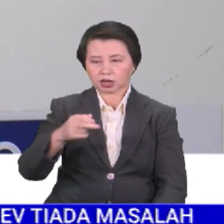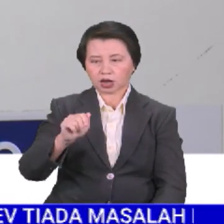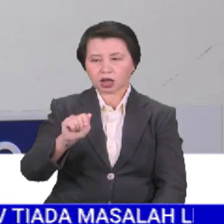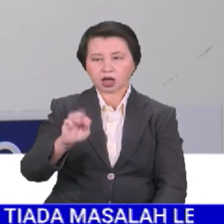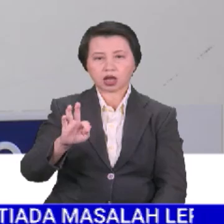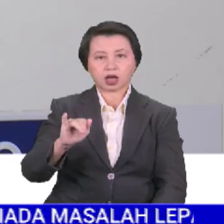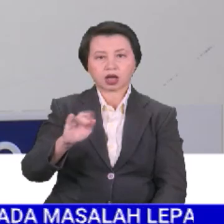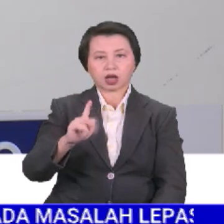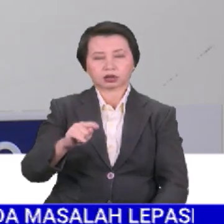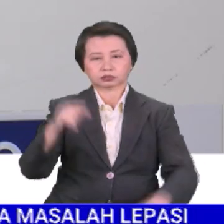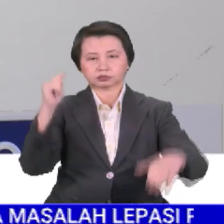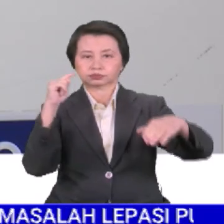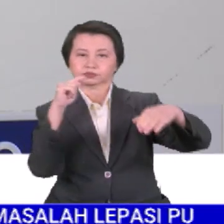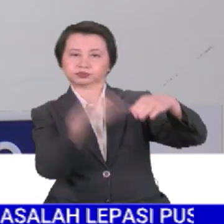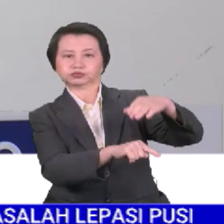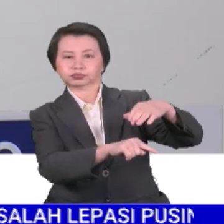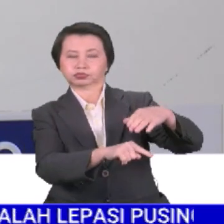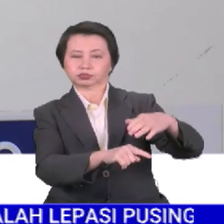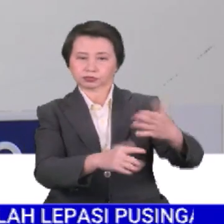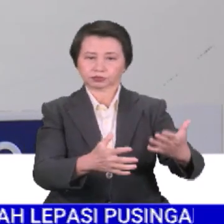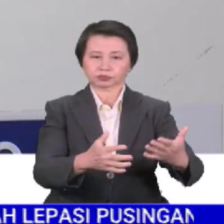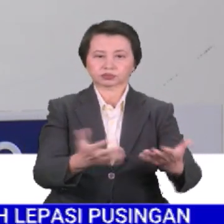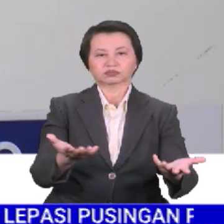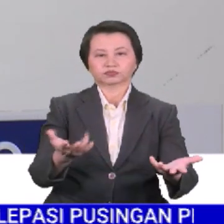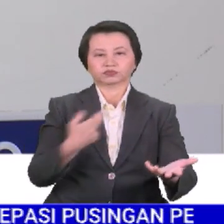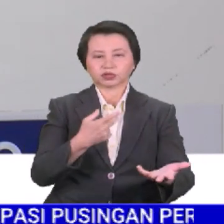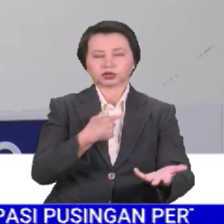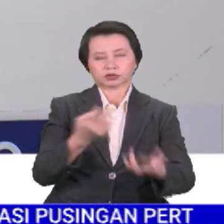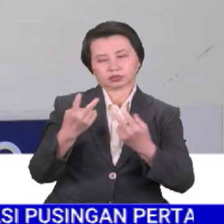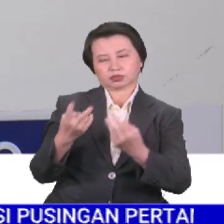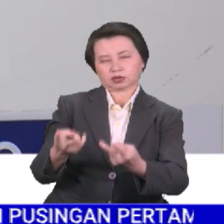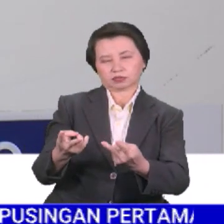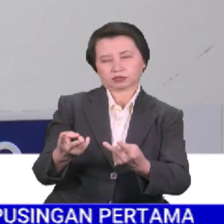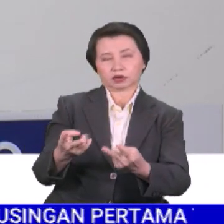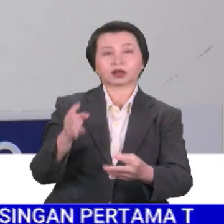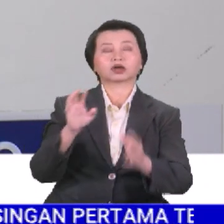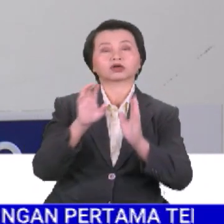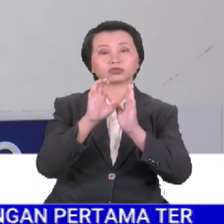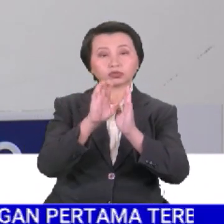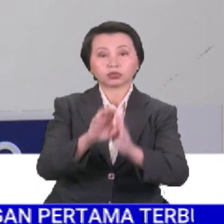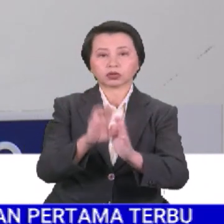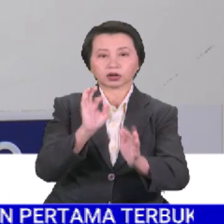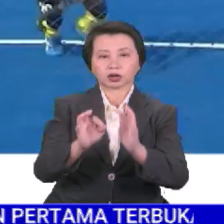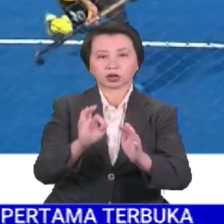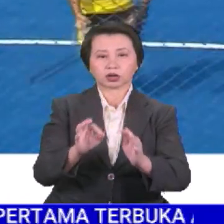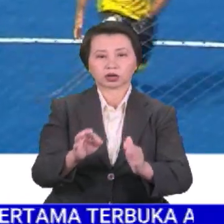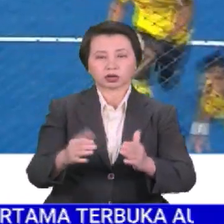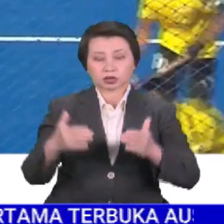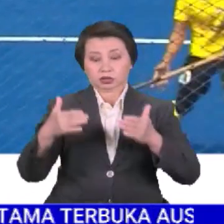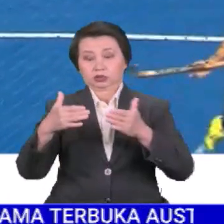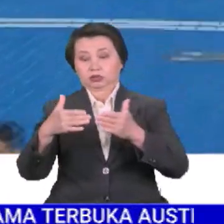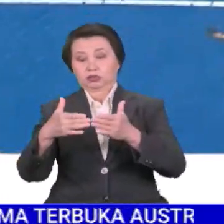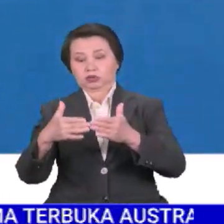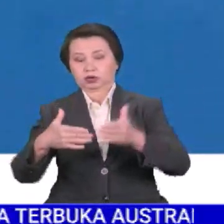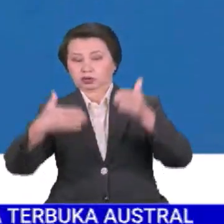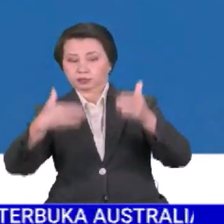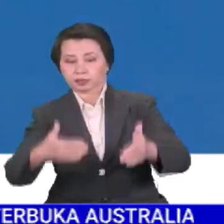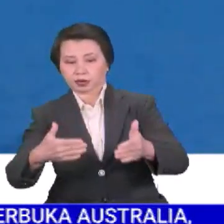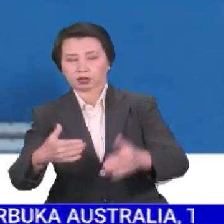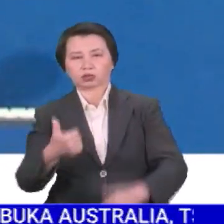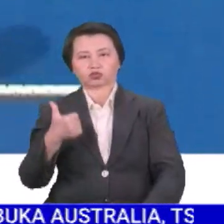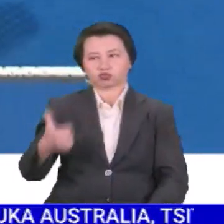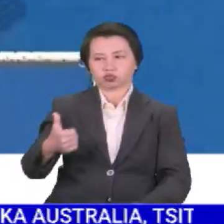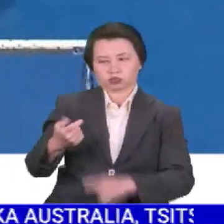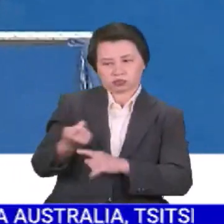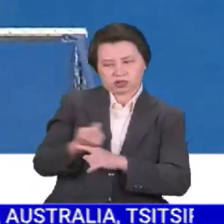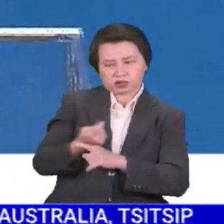telah masukkan bola dalam gawang. So kita nampak, kalau katalah penalti corner ni kita dapat master